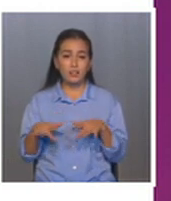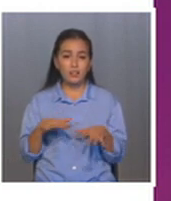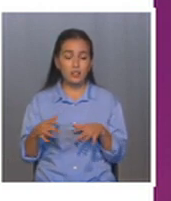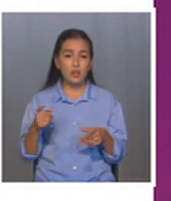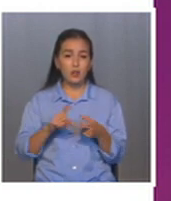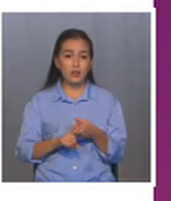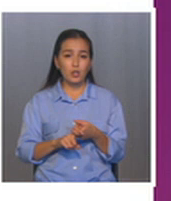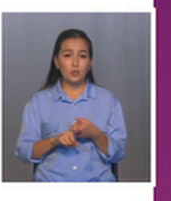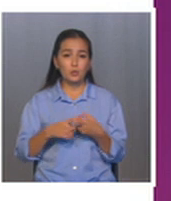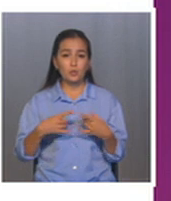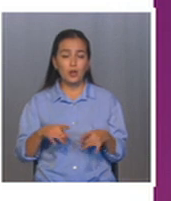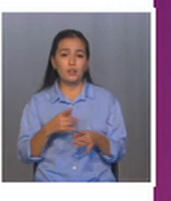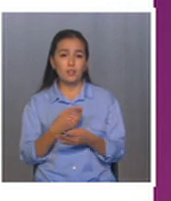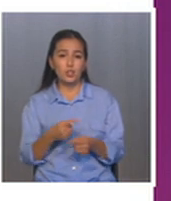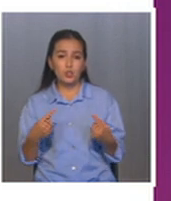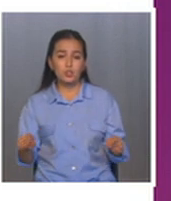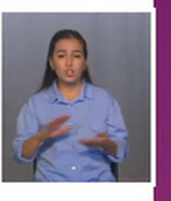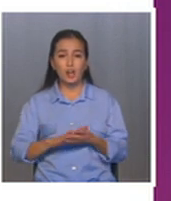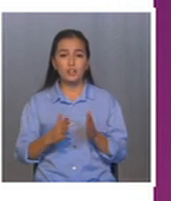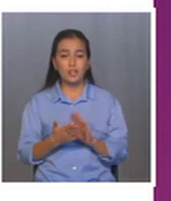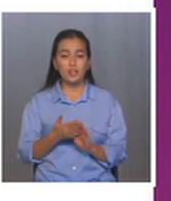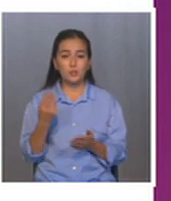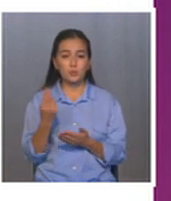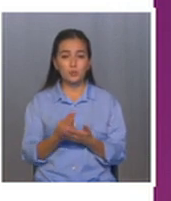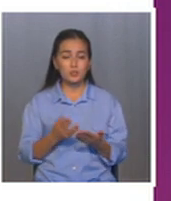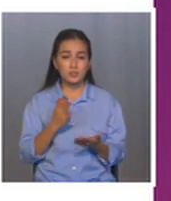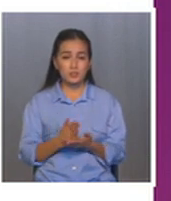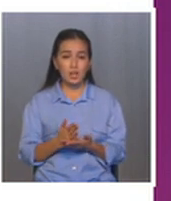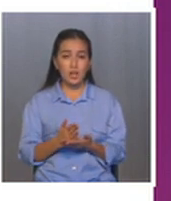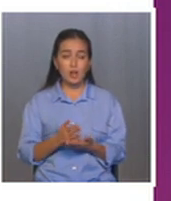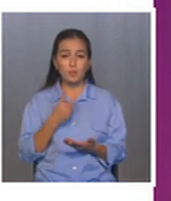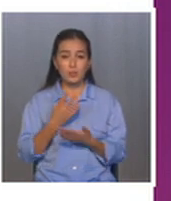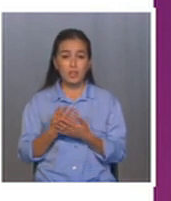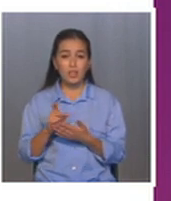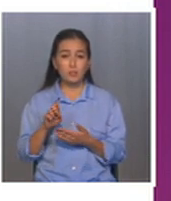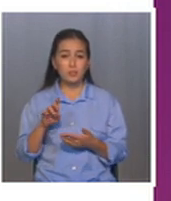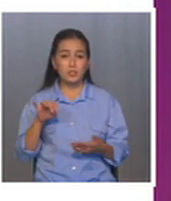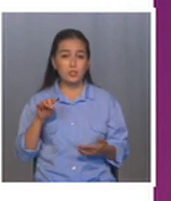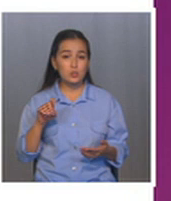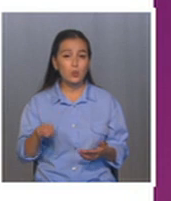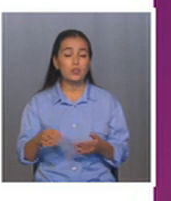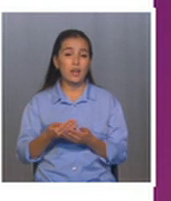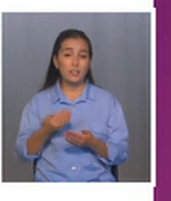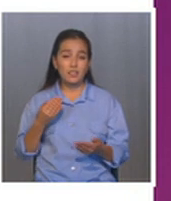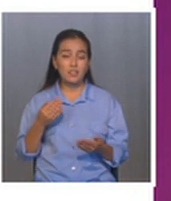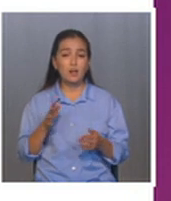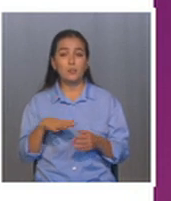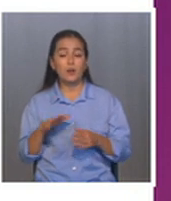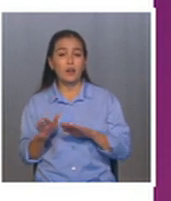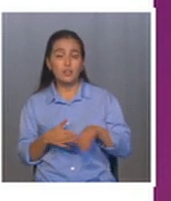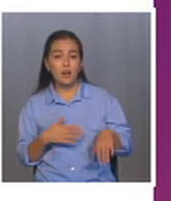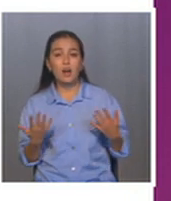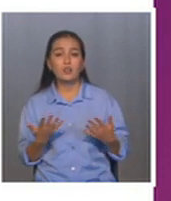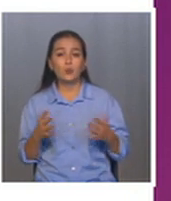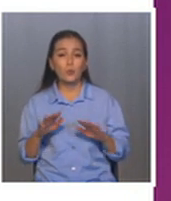туған түрліше жағдайлар суреттеледі. Ал берілген эпизодқа дейін, және кейін қандай оқиғалар болды